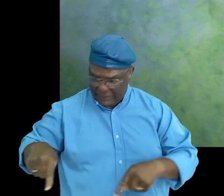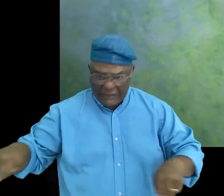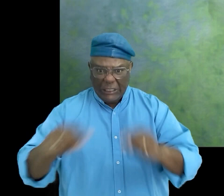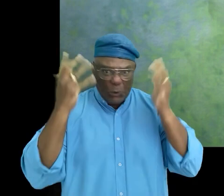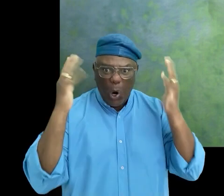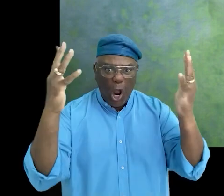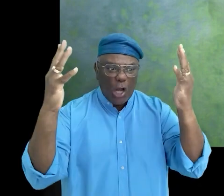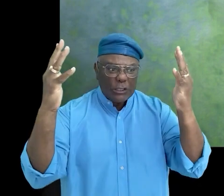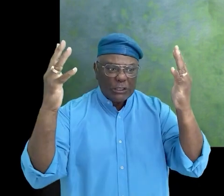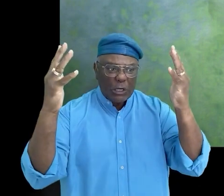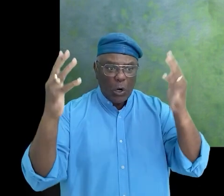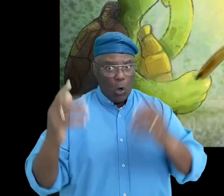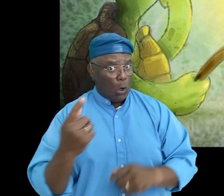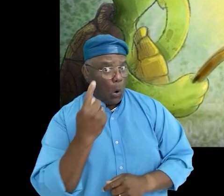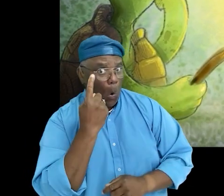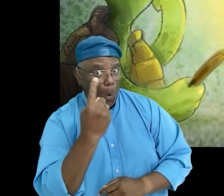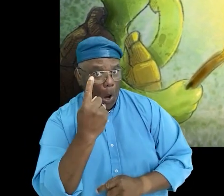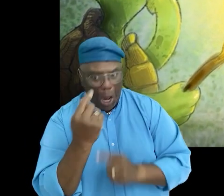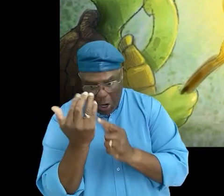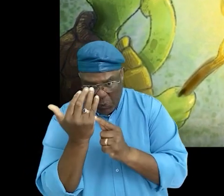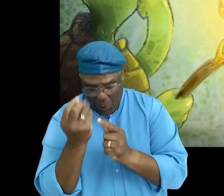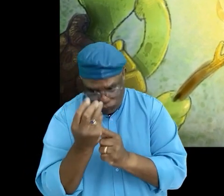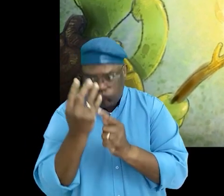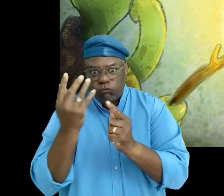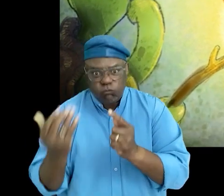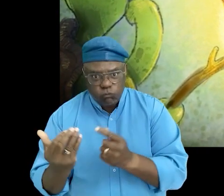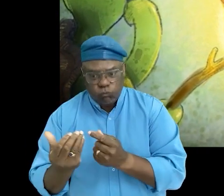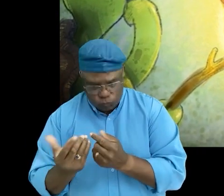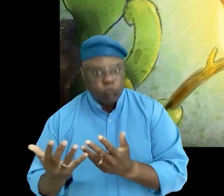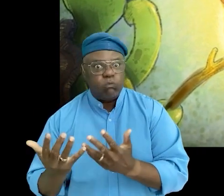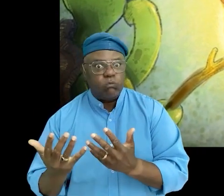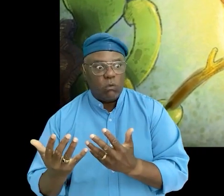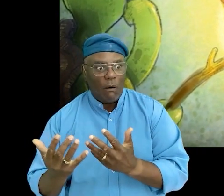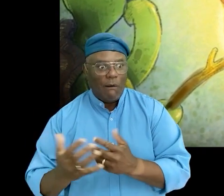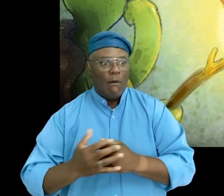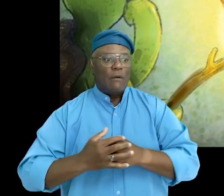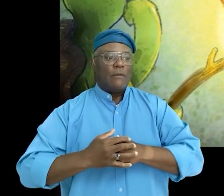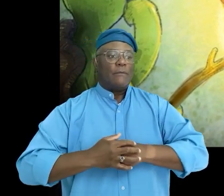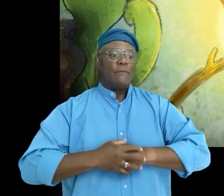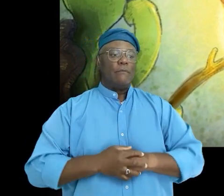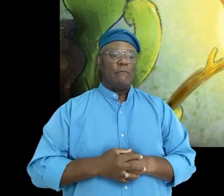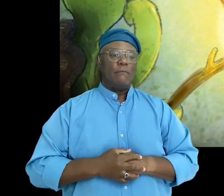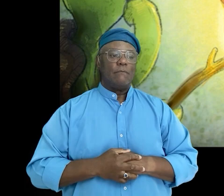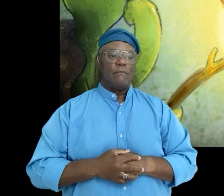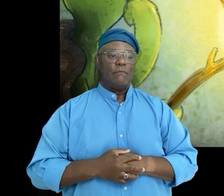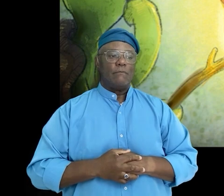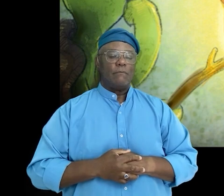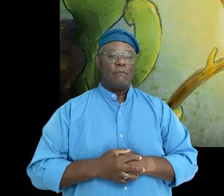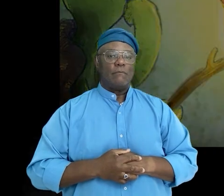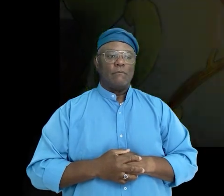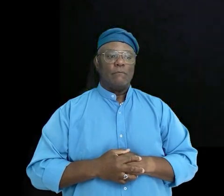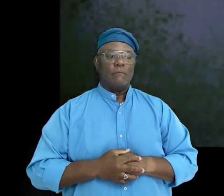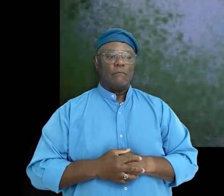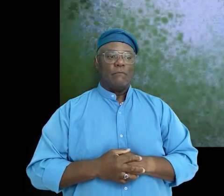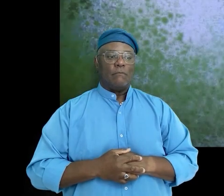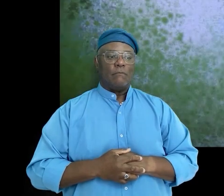syniad beth y mae tan yn gallu wneud i'r coed yma? Dim ond un sbarc y mae'n ein gymryd.